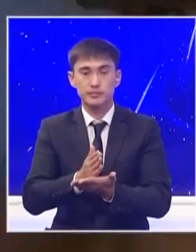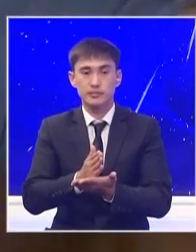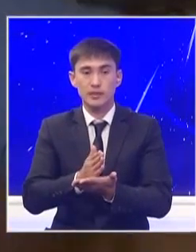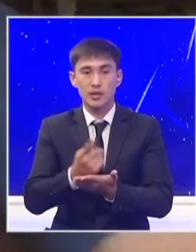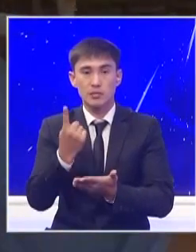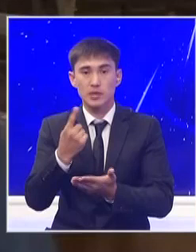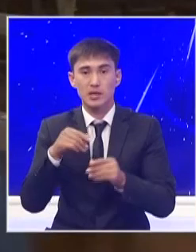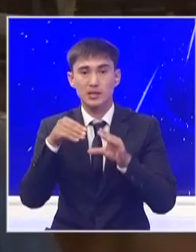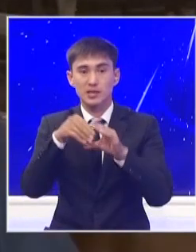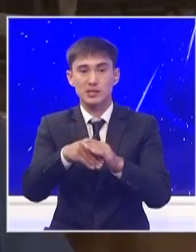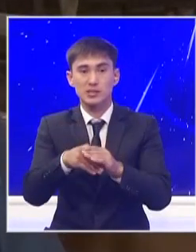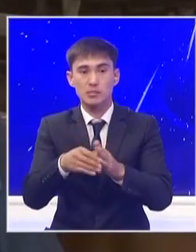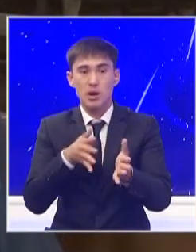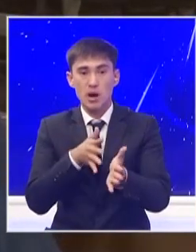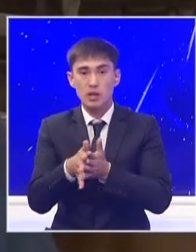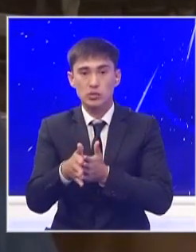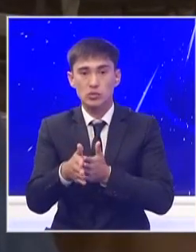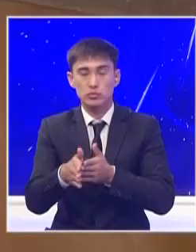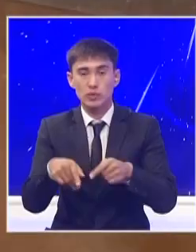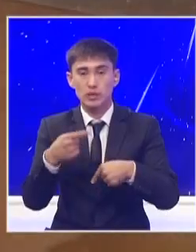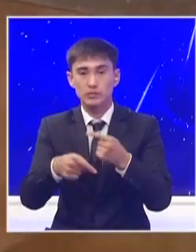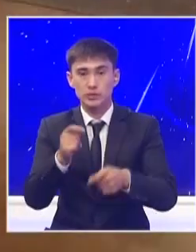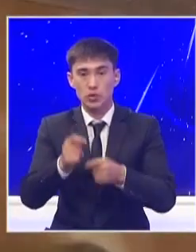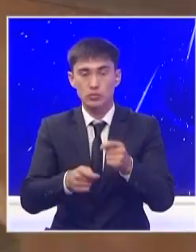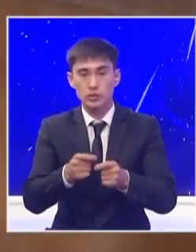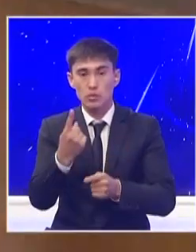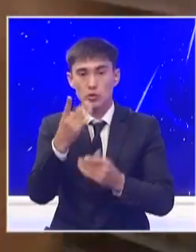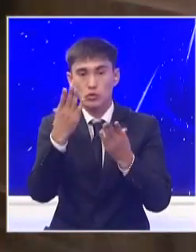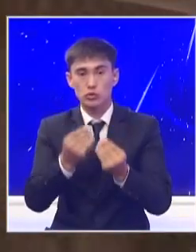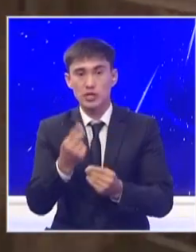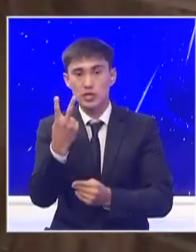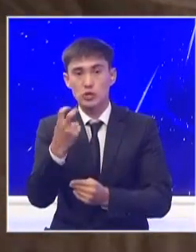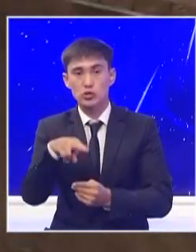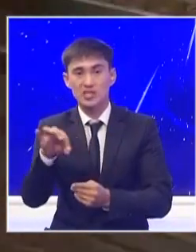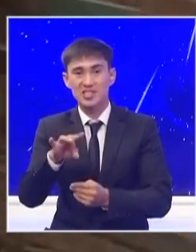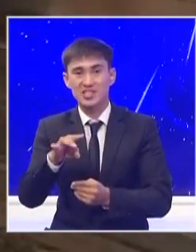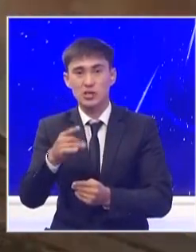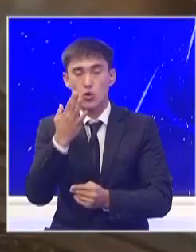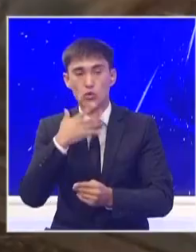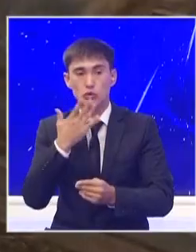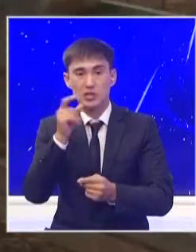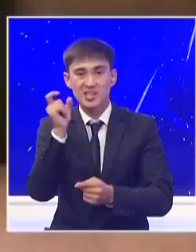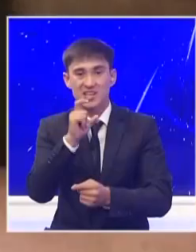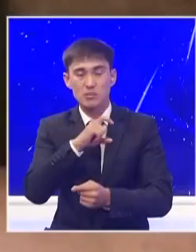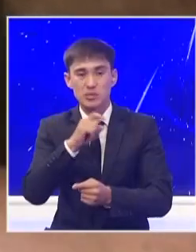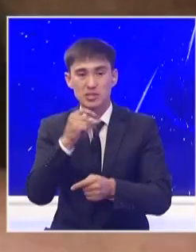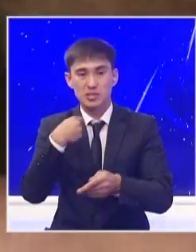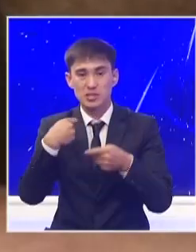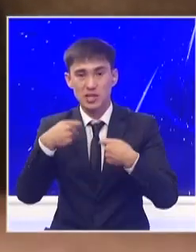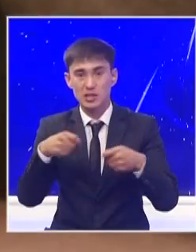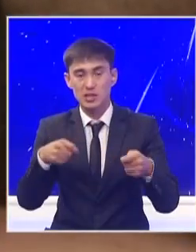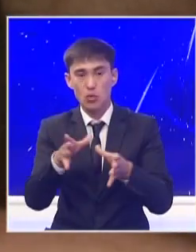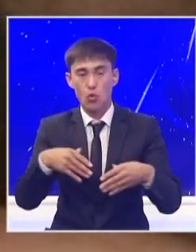мынаған кіргізіп, расколдың үстіне саламыз. Мұнда күніне 200 литрге жуық ұлттық сусын сатылымға шығады. Отағасымен